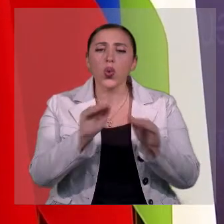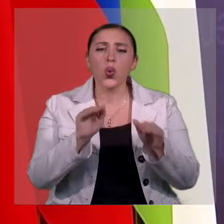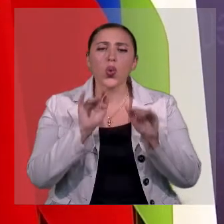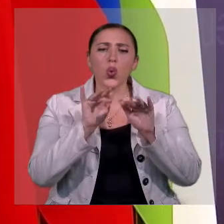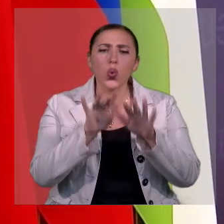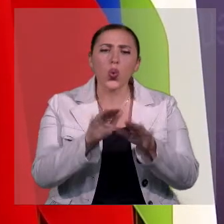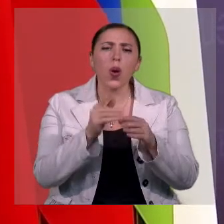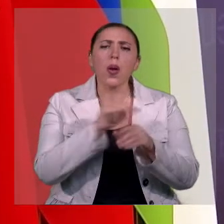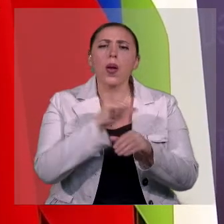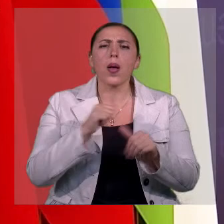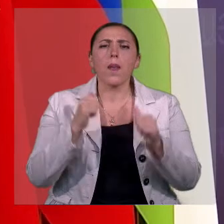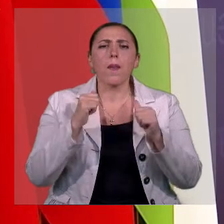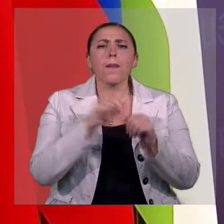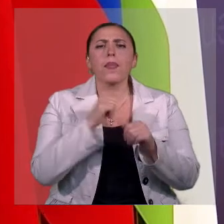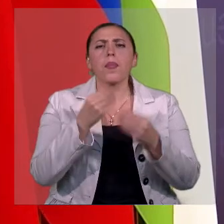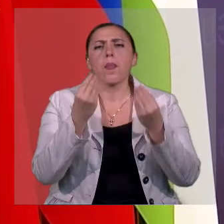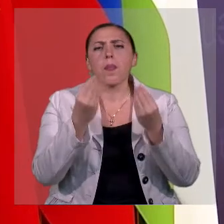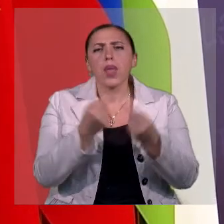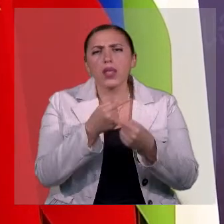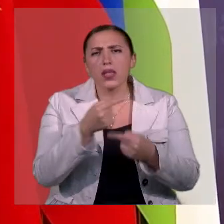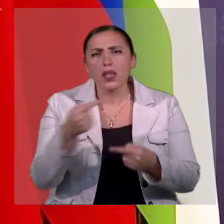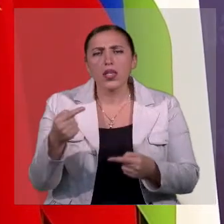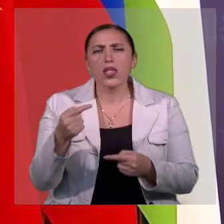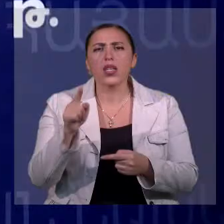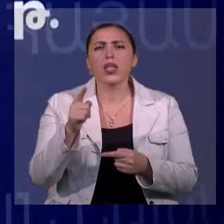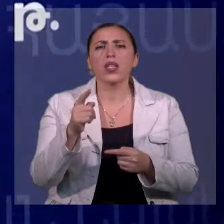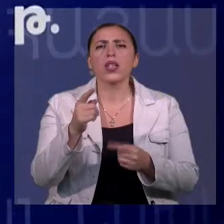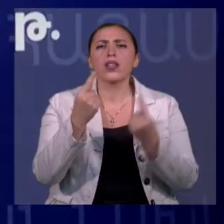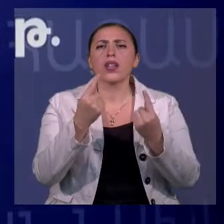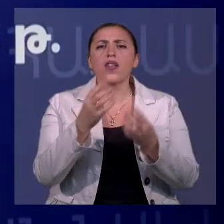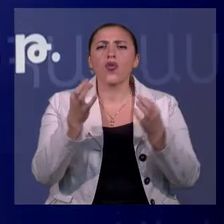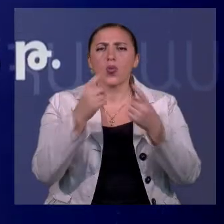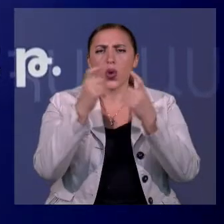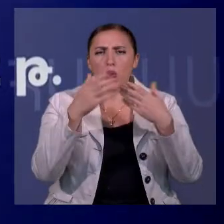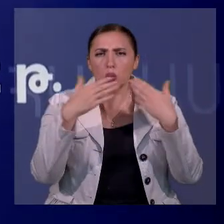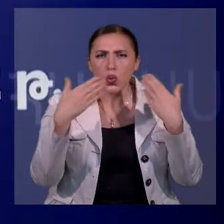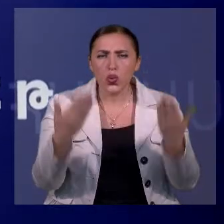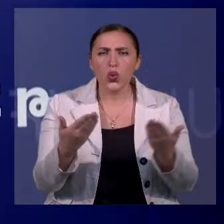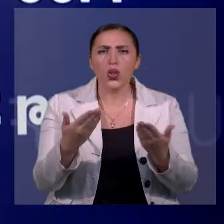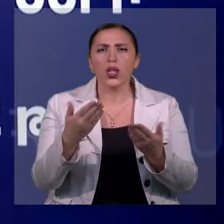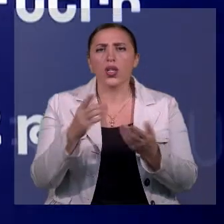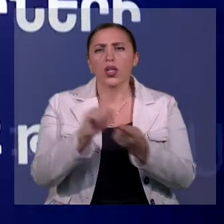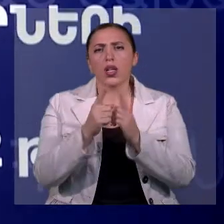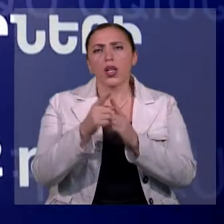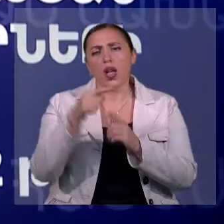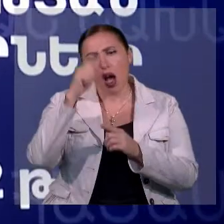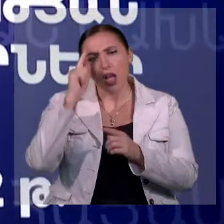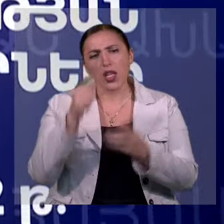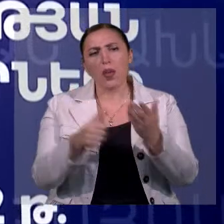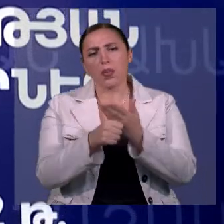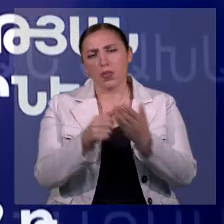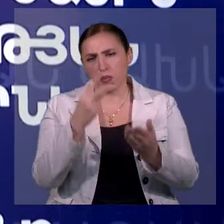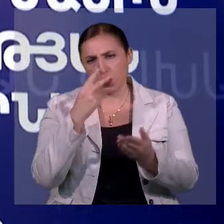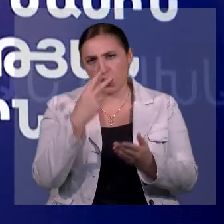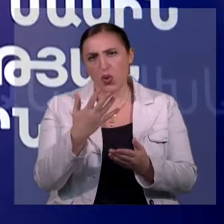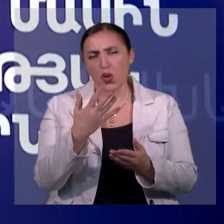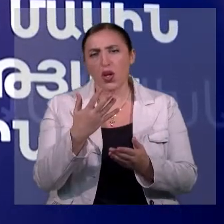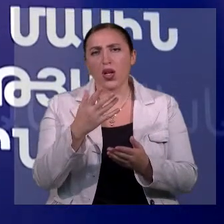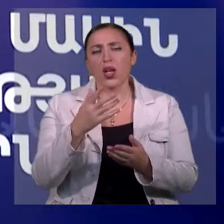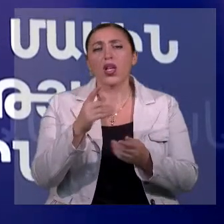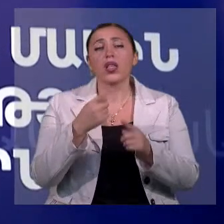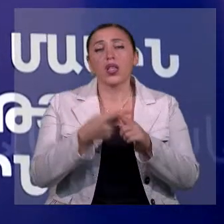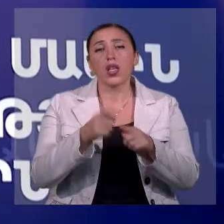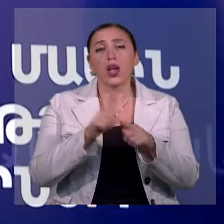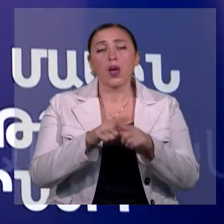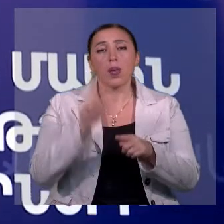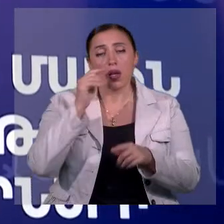պասիվությունը, ինչպես նաև որոշ դաշնակիցների պաշտոնական հայտարարությունները, որոնք փաստացի աջակցում են Ադրբեջանին, պատճառ են դարձել, որ այսօր հայ